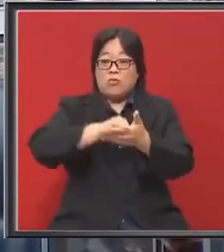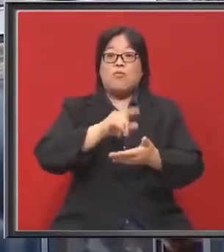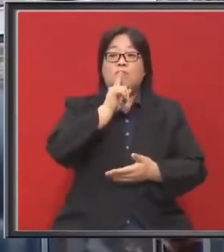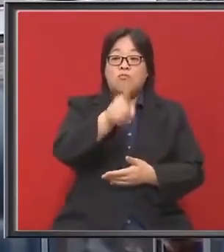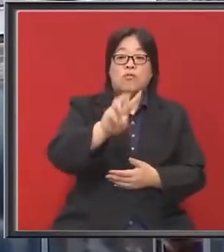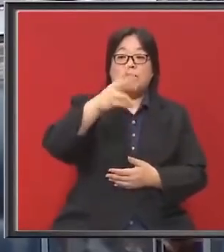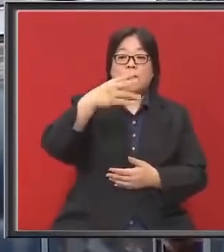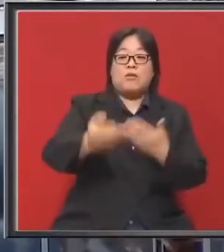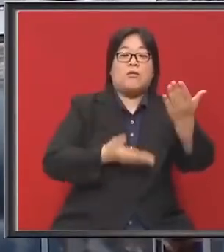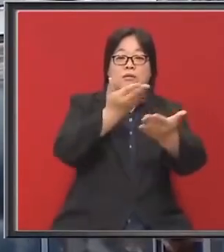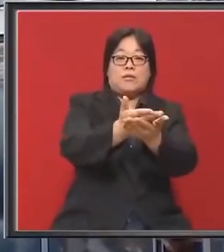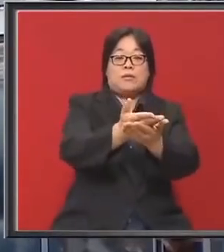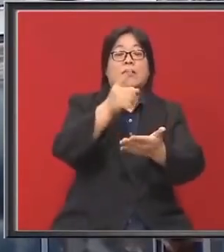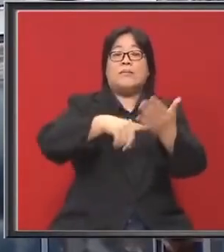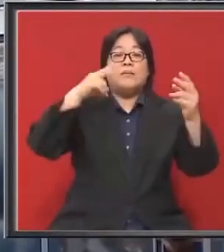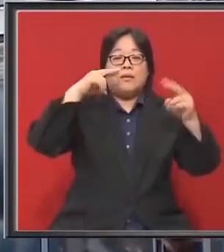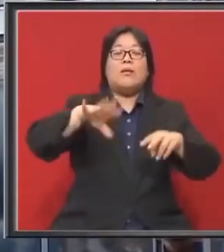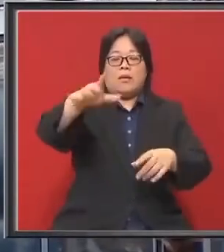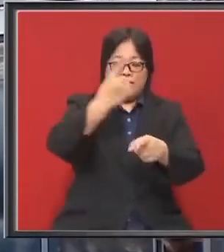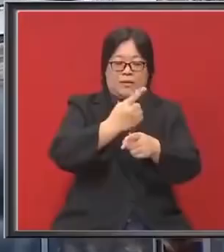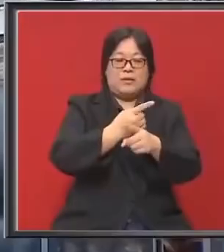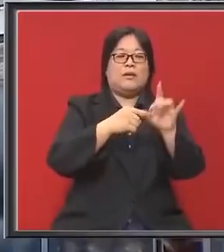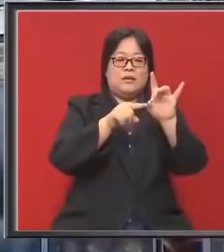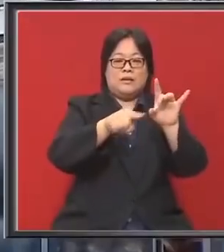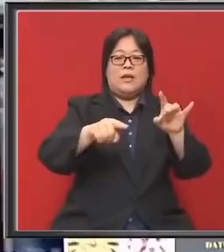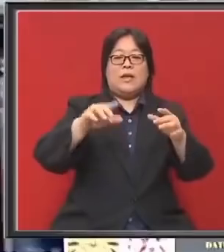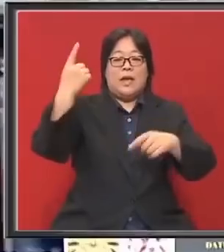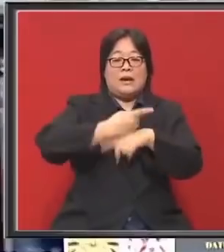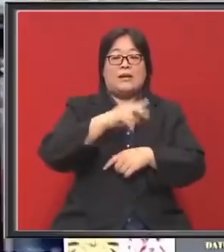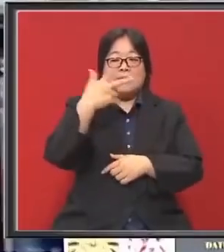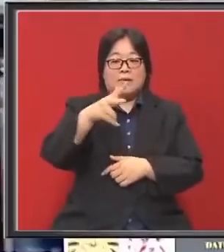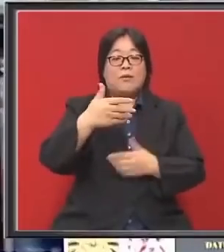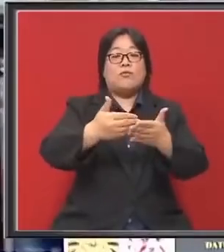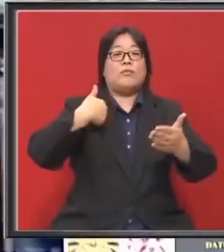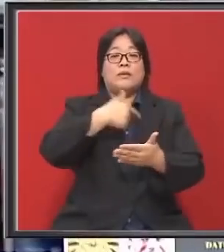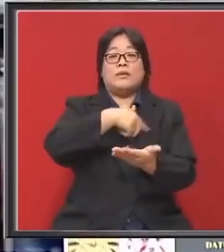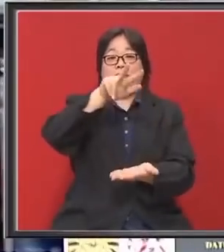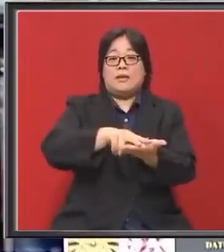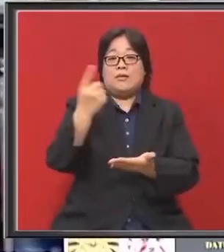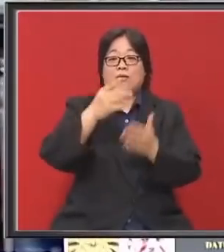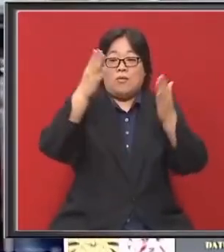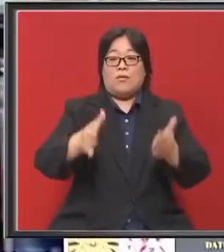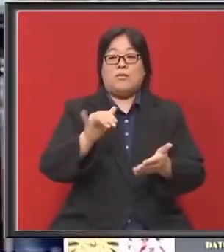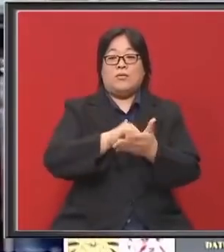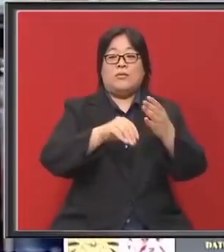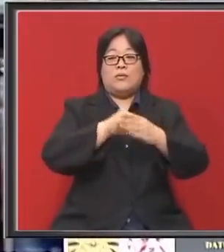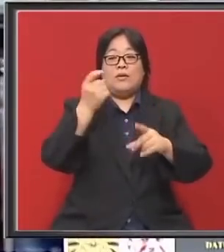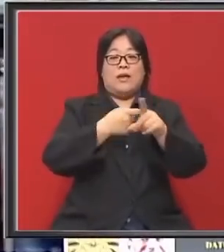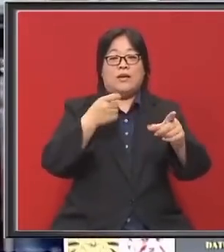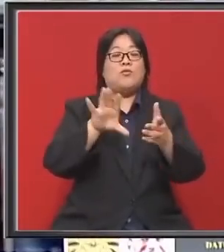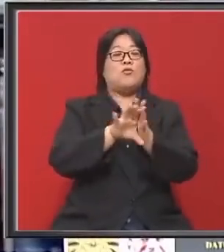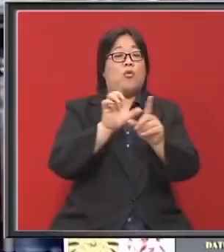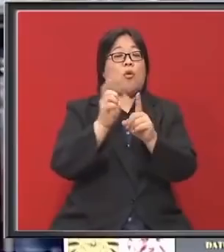writer recommendation Apakah penangan rem betul itu foto detail Day sebelum kita sahkan seseorang untuk lo ada pada